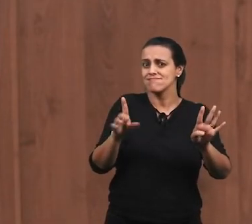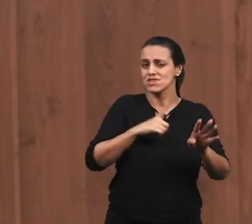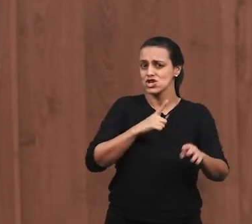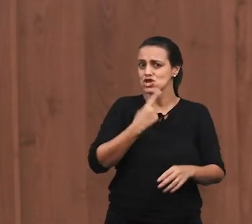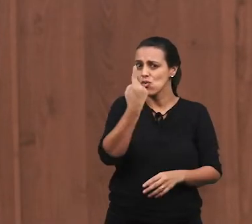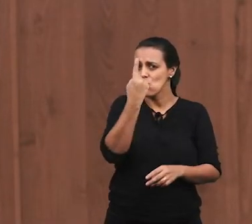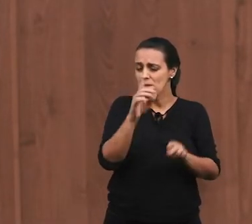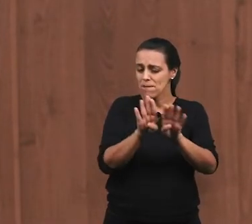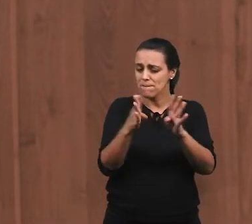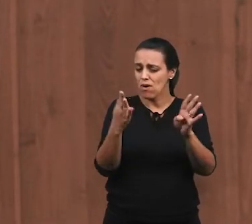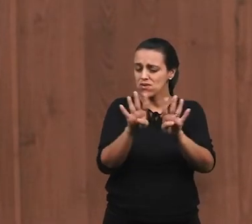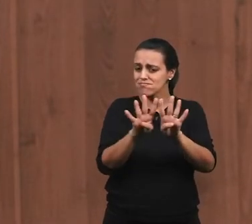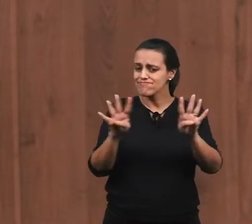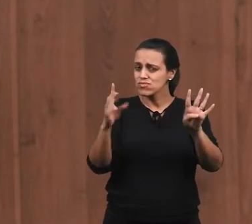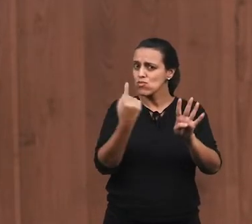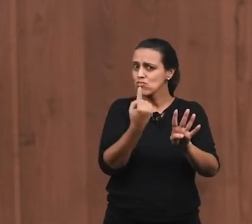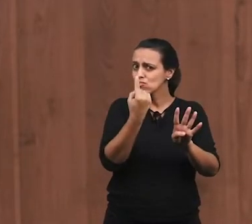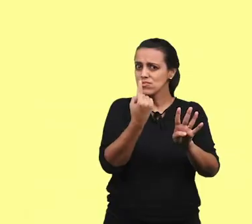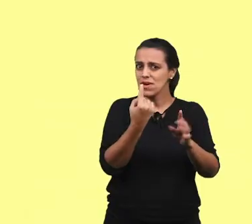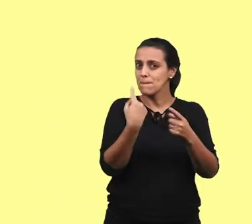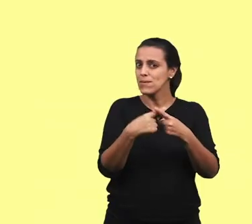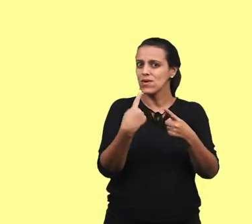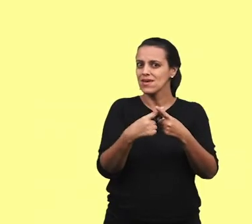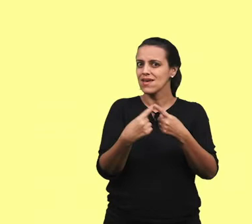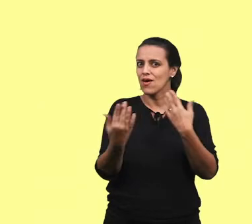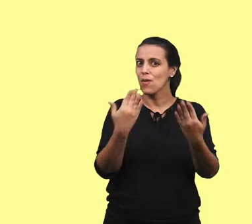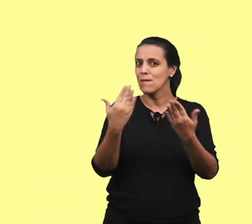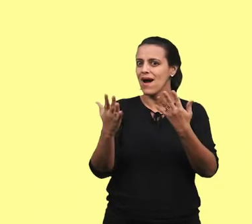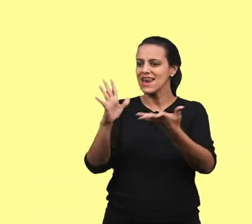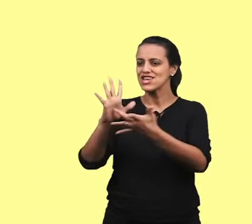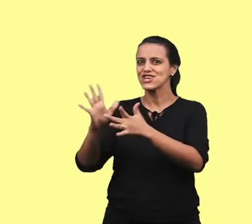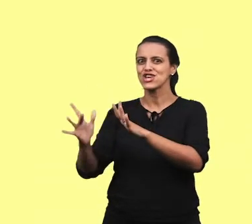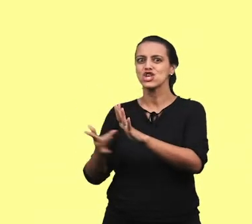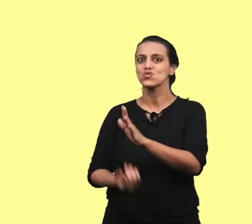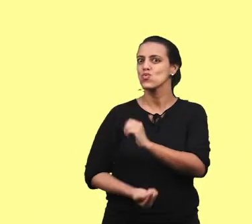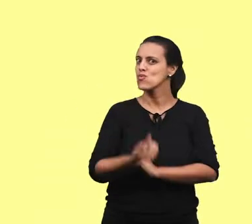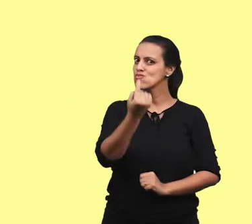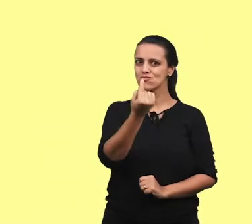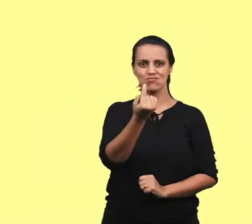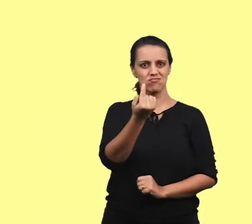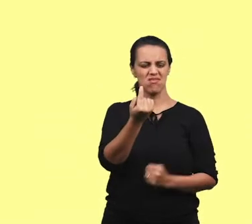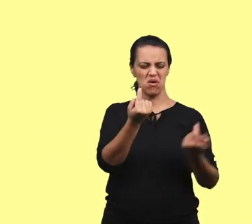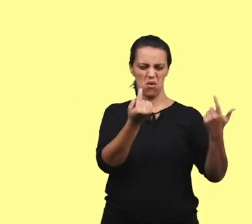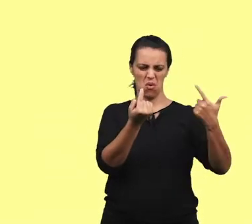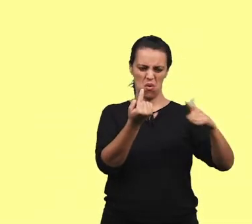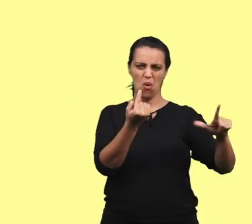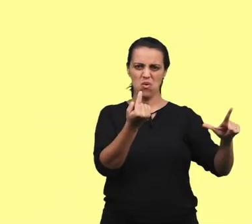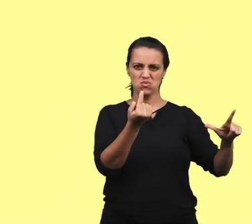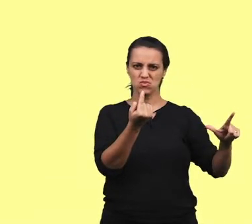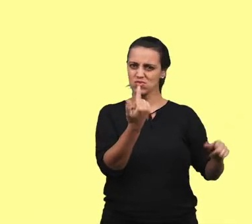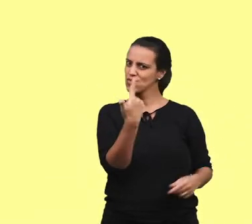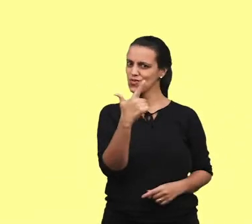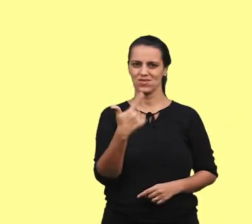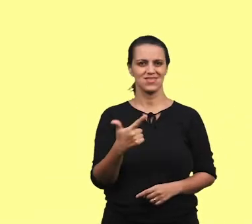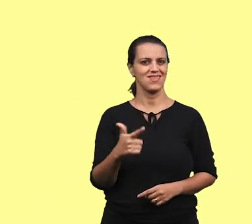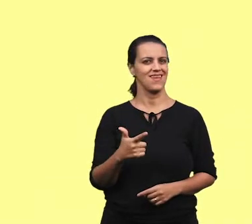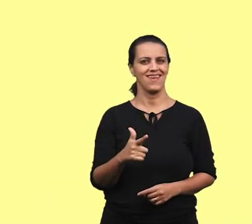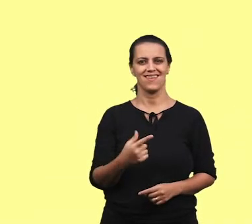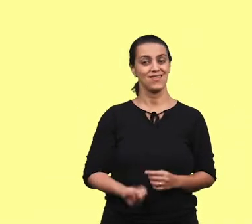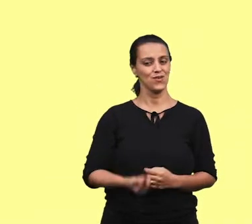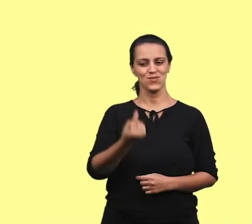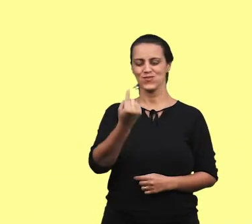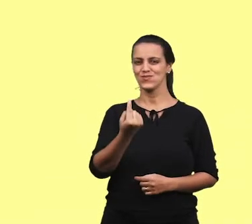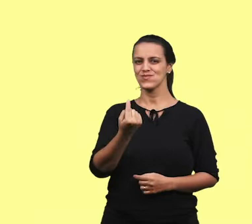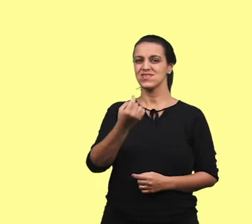Когда израильтянин хотел искать благословение Божие, искать лица Божие,